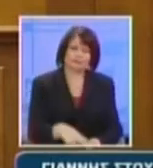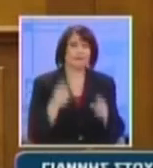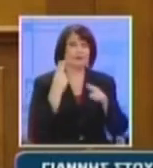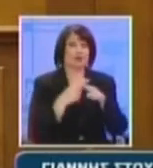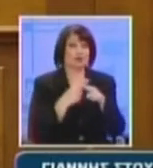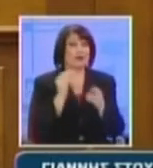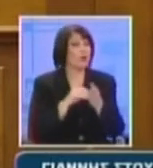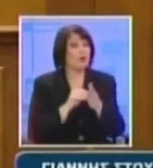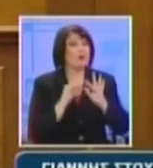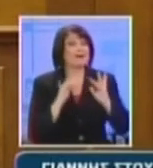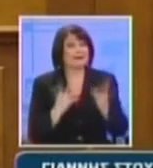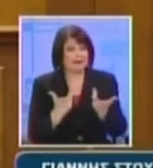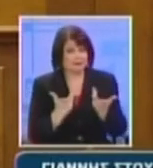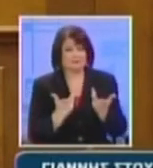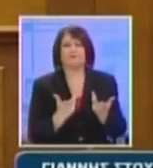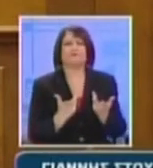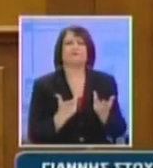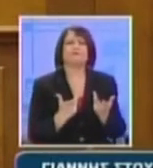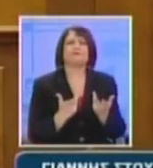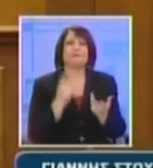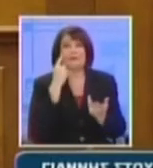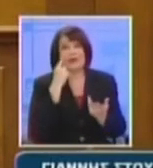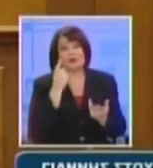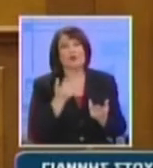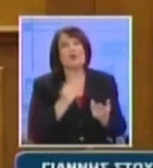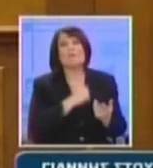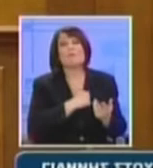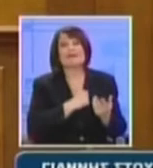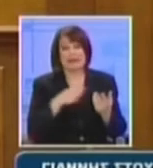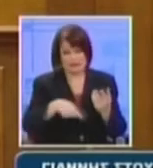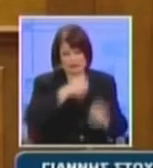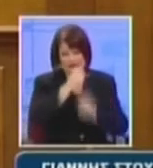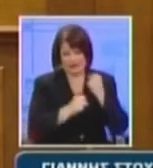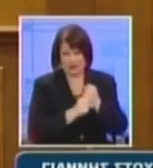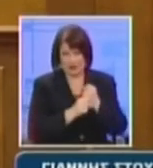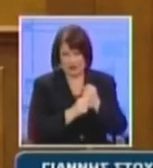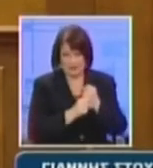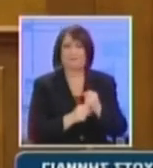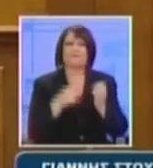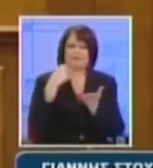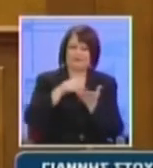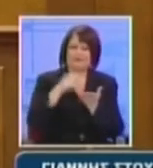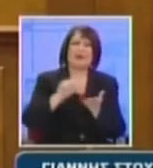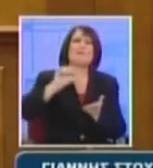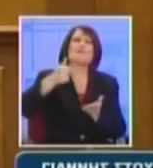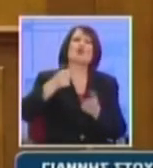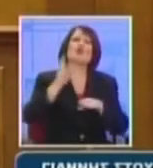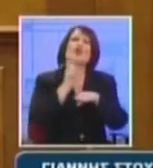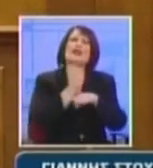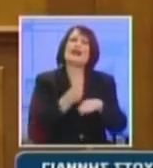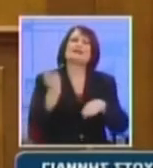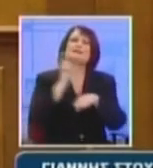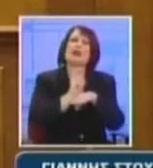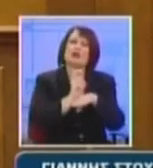σημαντικό είναι το γεγονός ότι με βάση τις εκτιμήσεις για το τρέχον έτος, το κυκλικά διορθωμένο πρωτογενές πλεόνασμα της